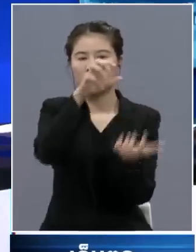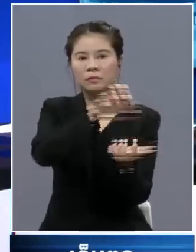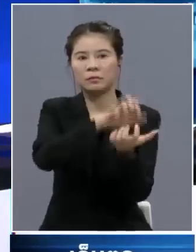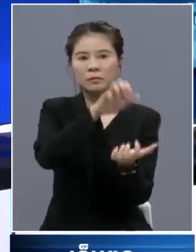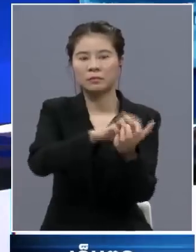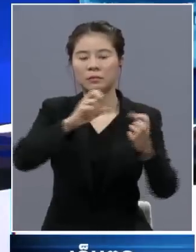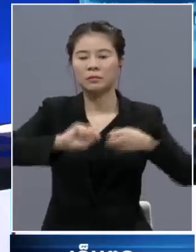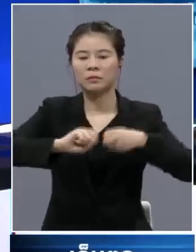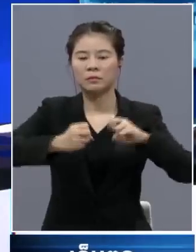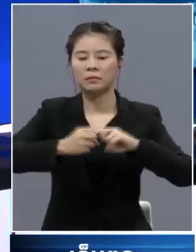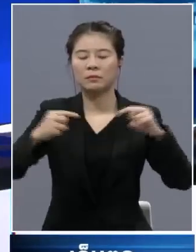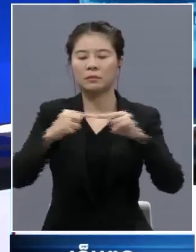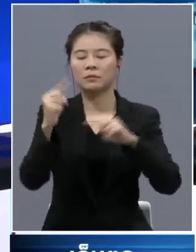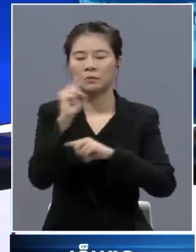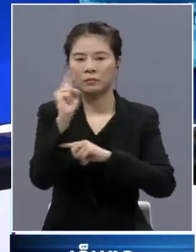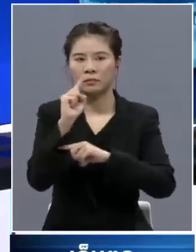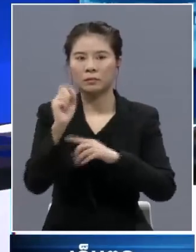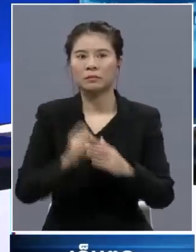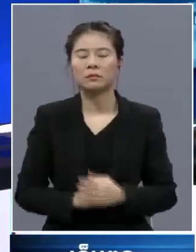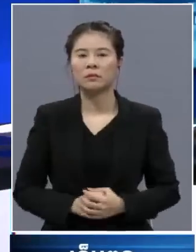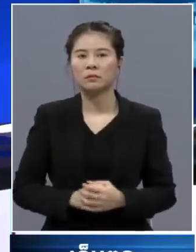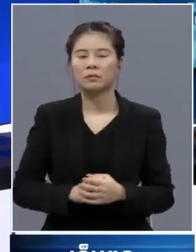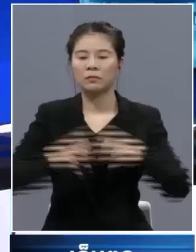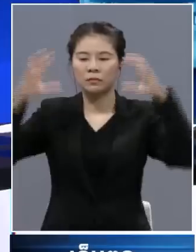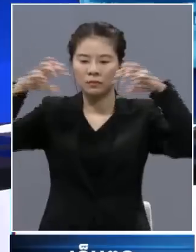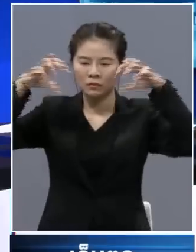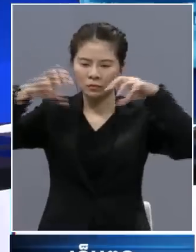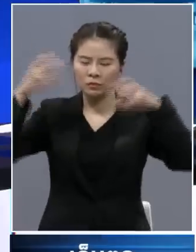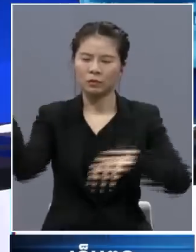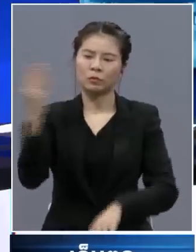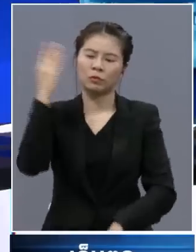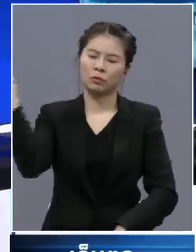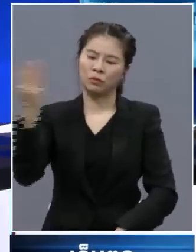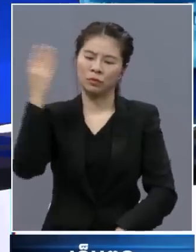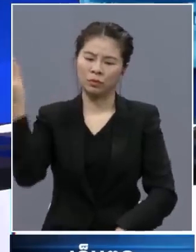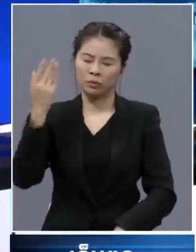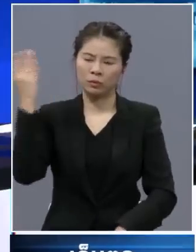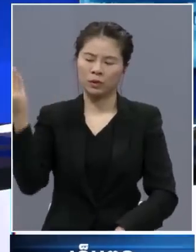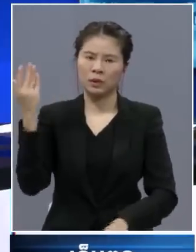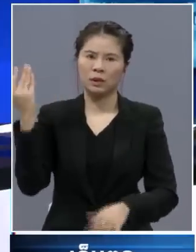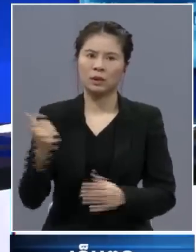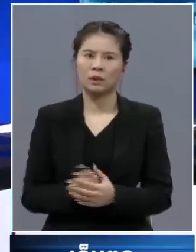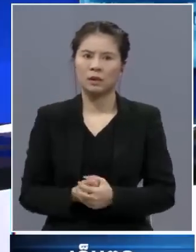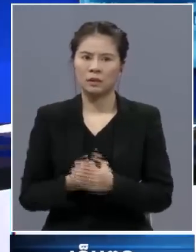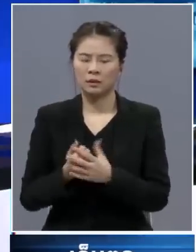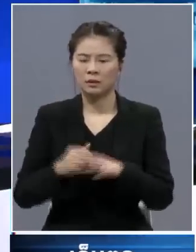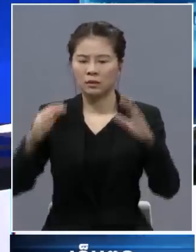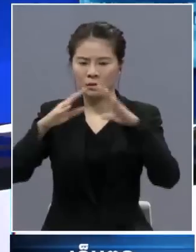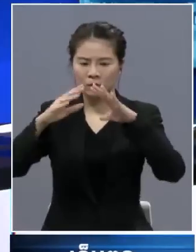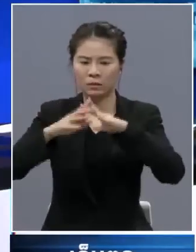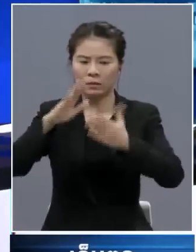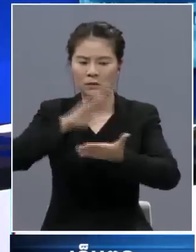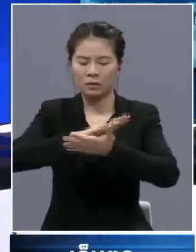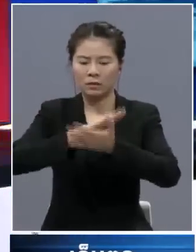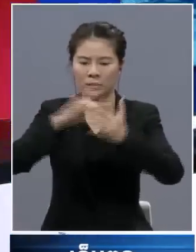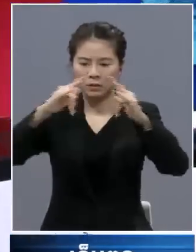เรื่องของการที่เจอเรื่องของพายุเนี่ยนะครับแล้วก็เป็นเหตุการณ์ที่ทำให้โดมอาคารของโรงเรียนนะครับพัง